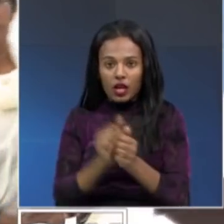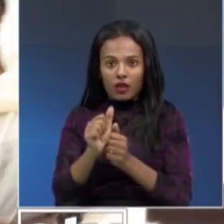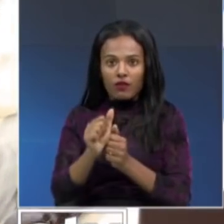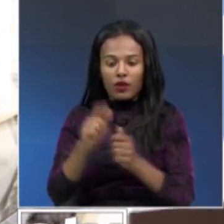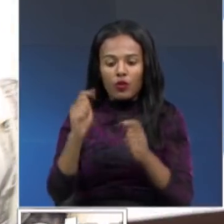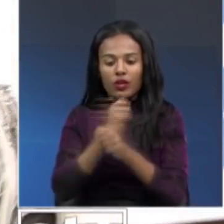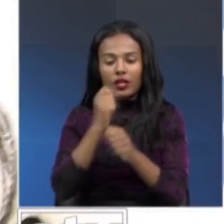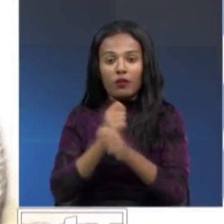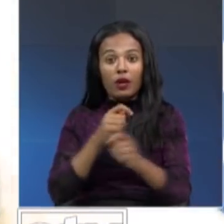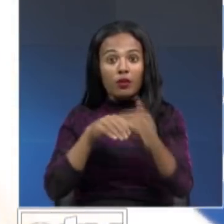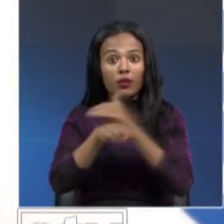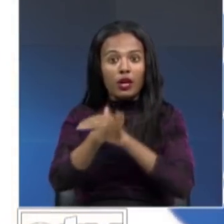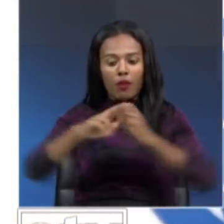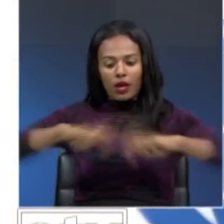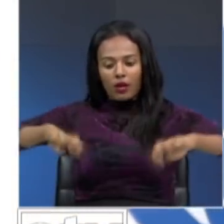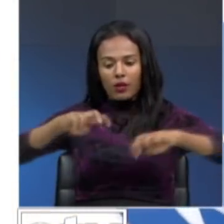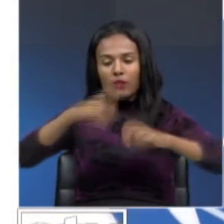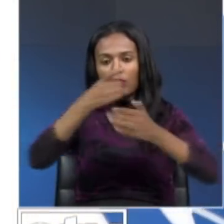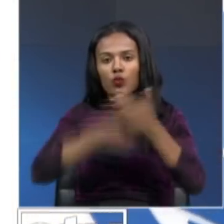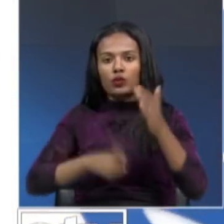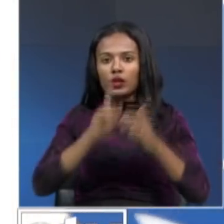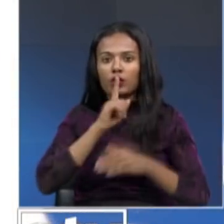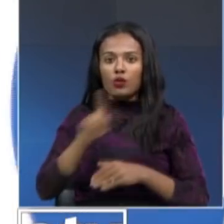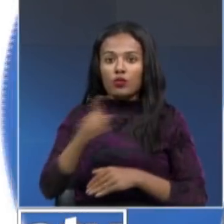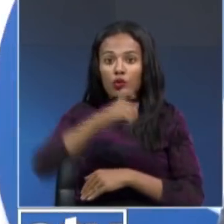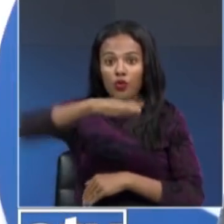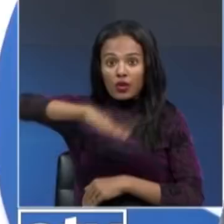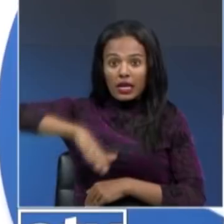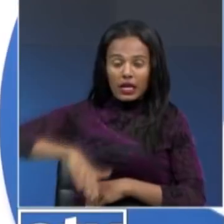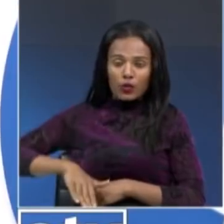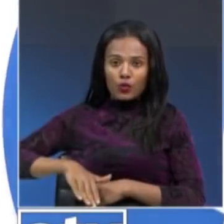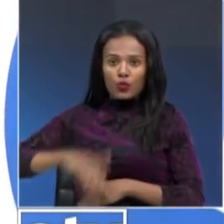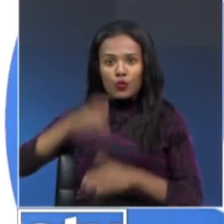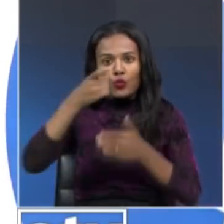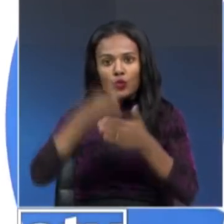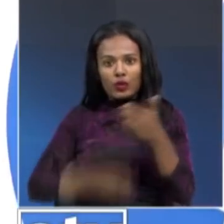የሚገባ የምርምር ውጤት ነው የሚሆነው። ቀሪው